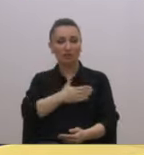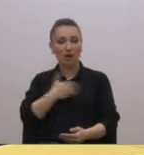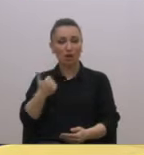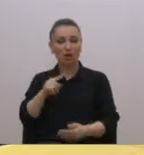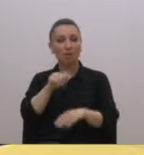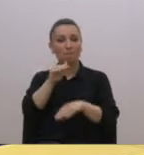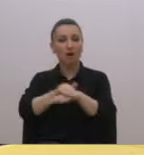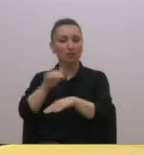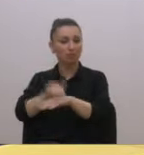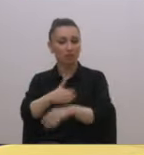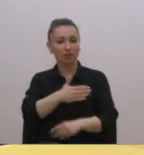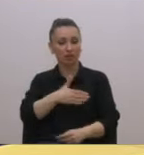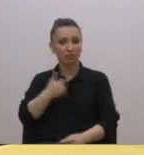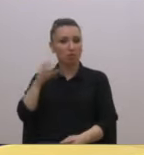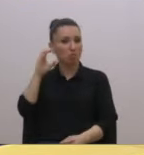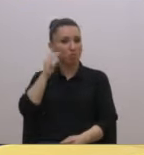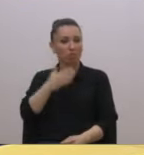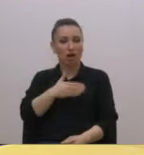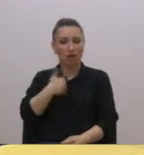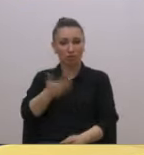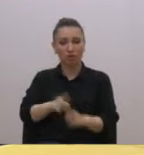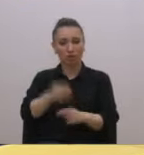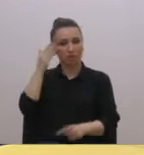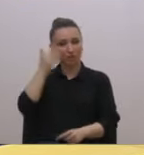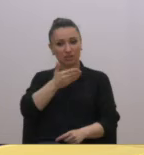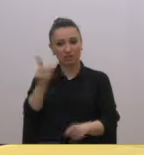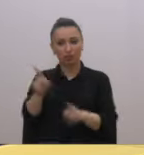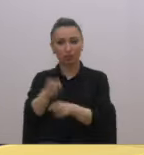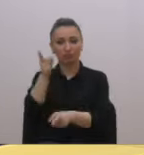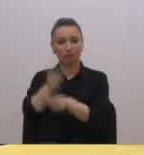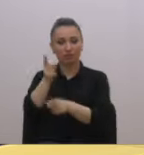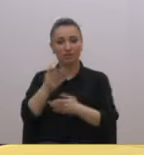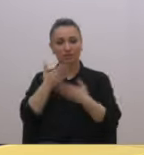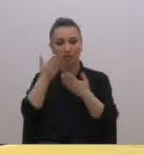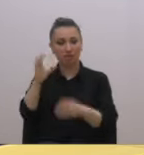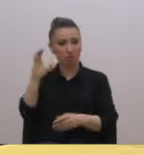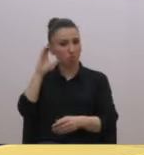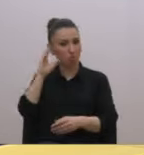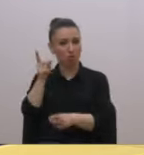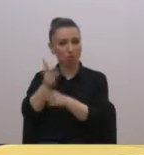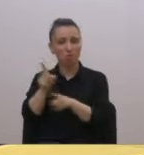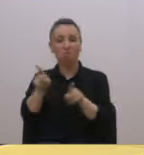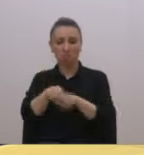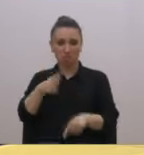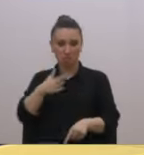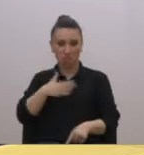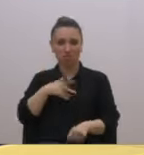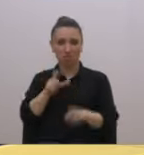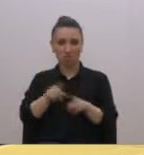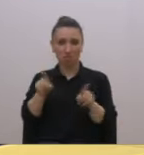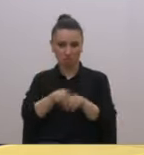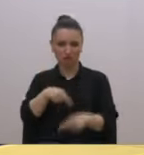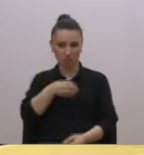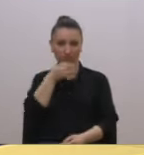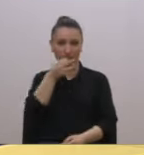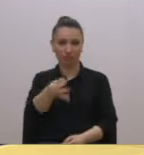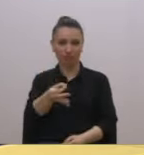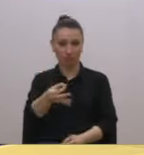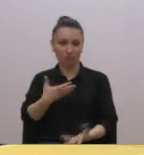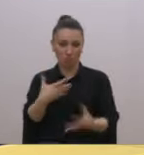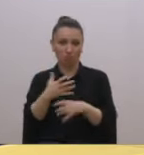ქონდეთ. არც მოსმენა არსურთ და საზოგადოებასაც უბრძალავენ წაკითხვასაც და მოსმენას. მაგრამ მე ჩემსაც მაინც ვიტყვი.